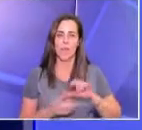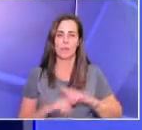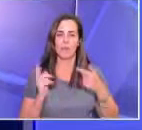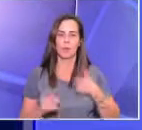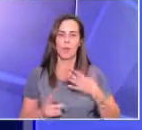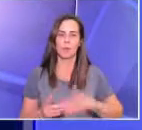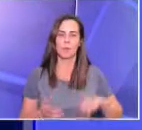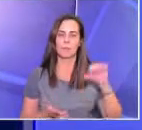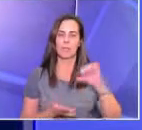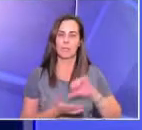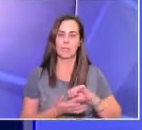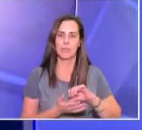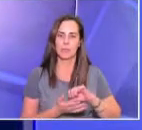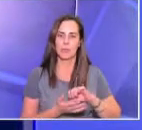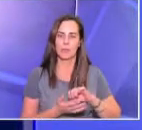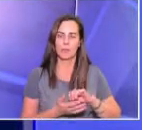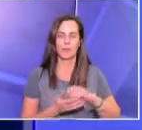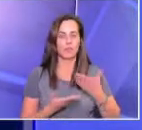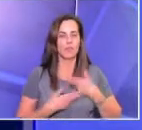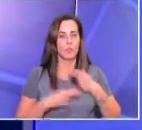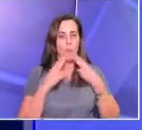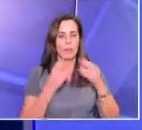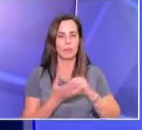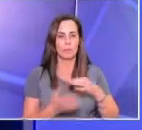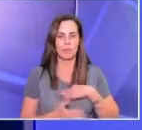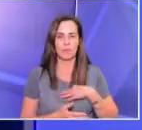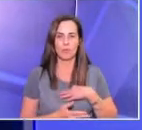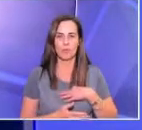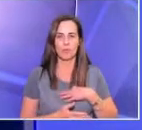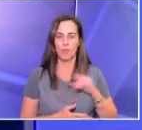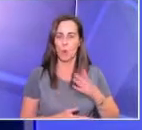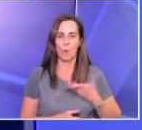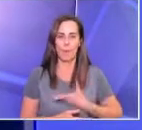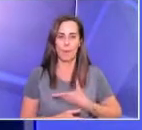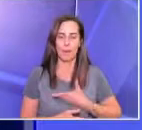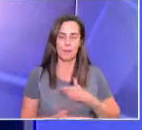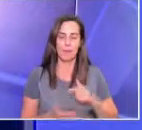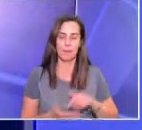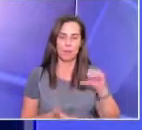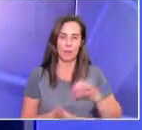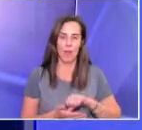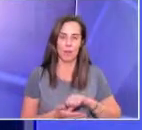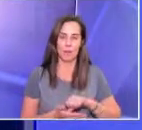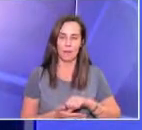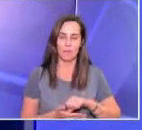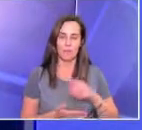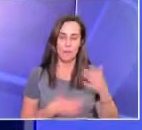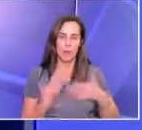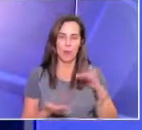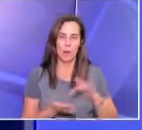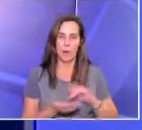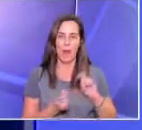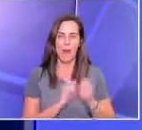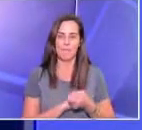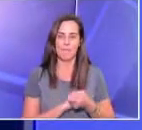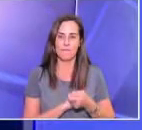אנחנו רוצים עיר שנותנת לנו מענה לצרכים שלנו, שאנחנו היום אנחנו לא מקבלים, מכיוון שהעיר היא באיזשהו מקום הפכה